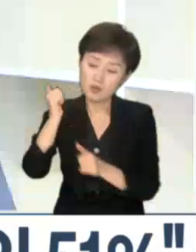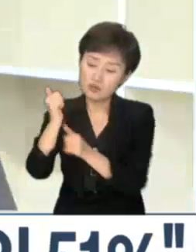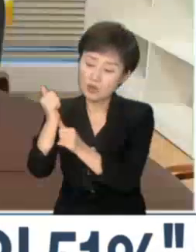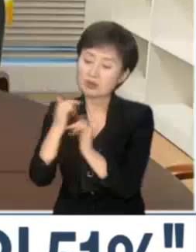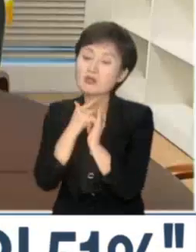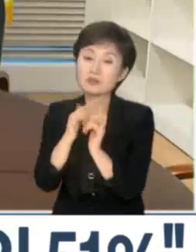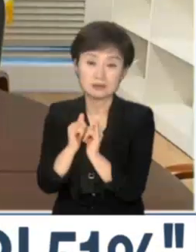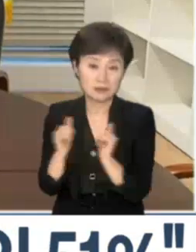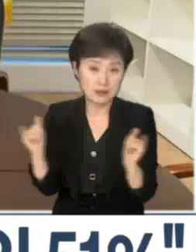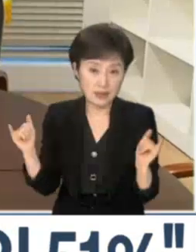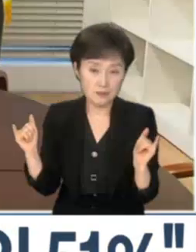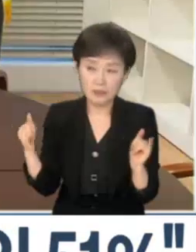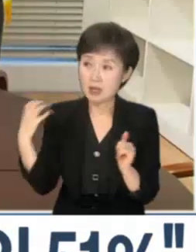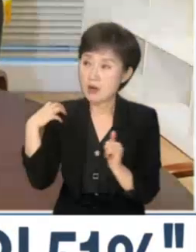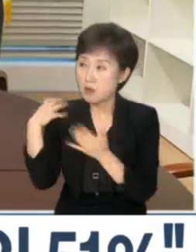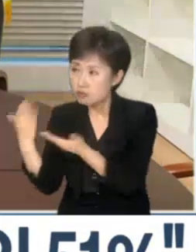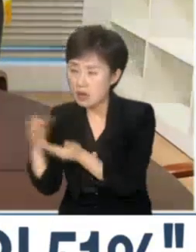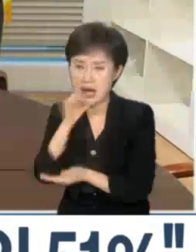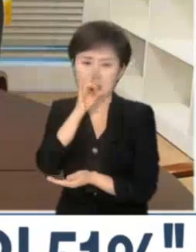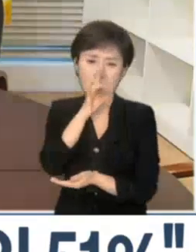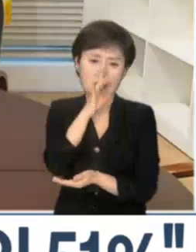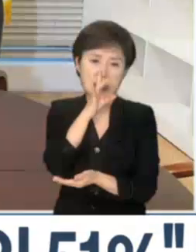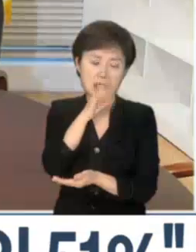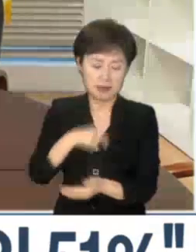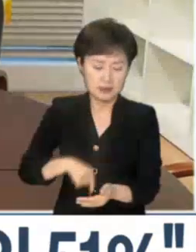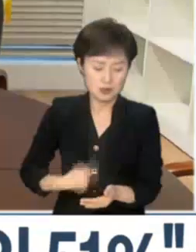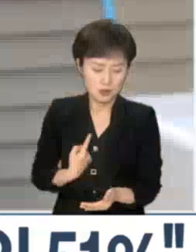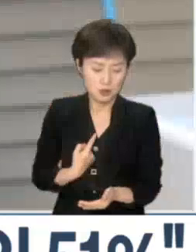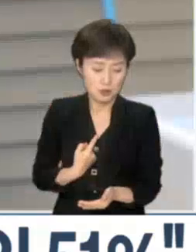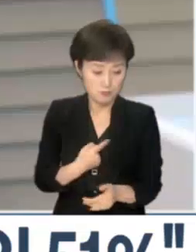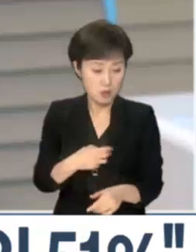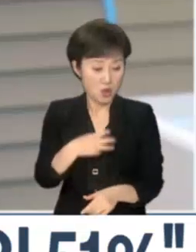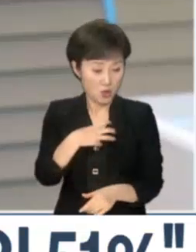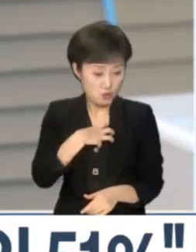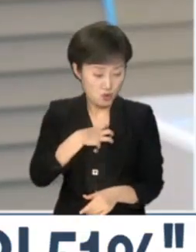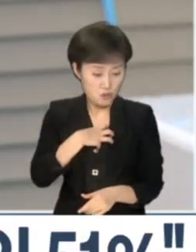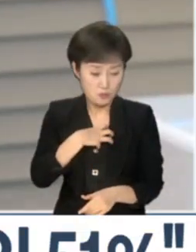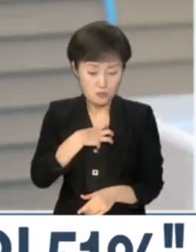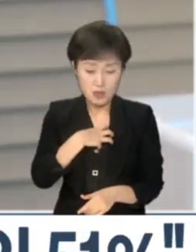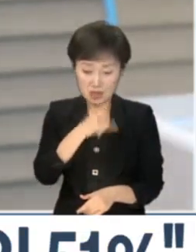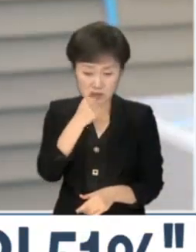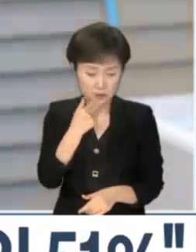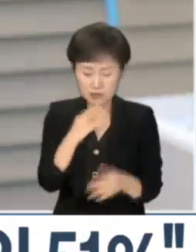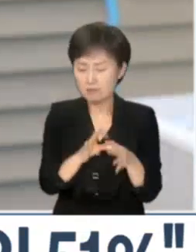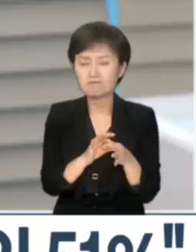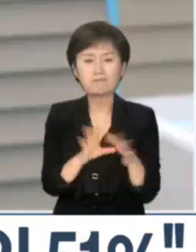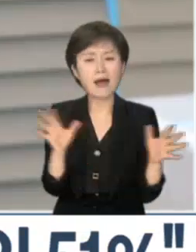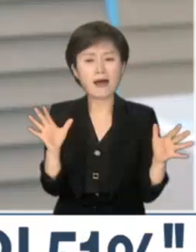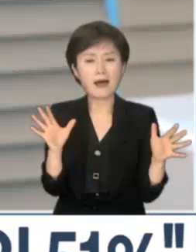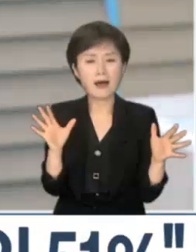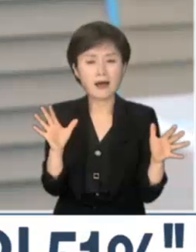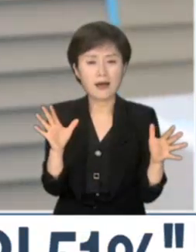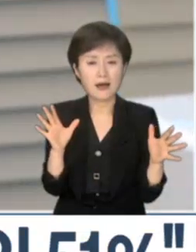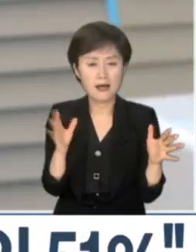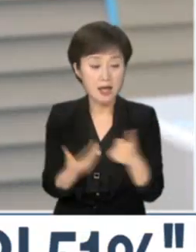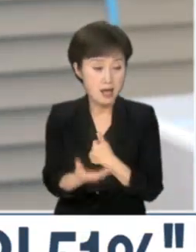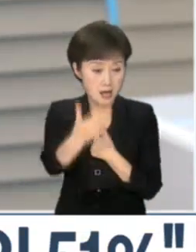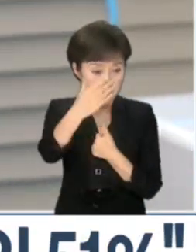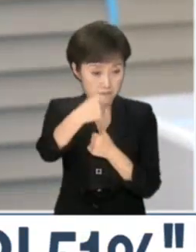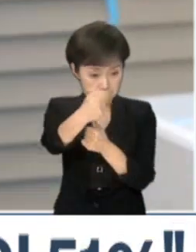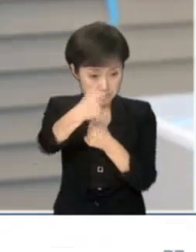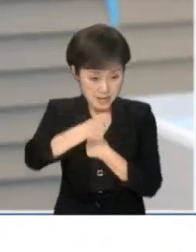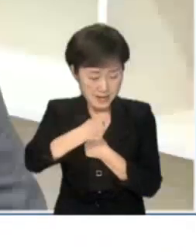절대로 대통령한테 부담을 드리지 않기 위해서는 스스로 험지든 양지든 그 어디든지 선택해서